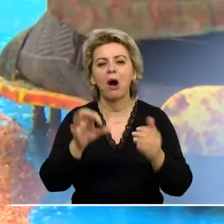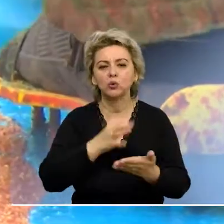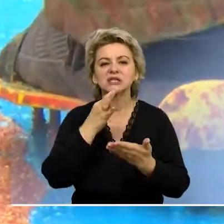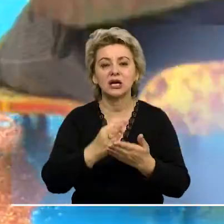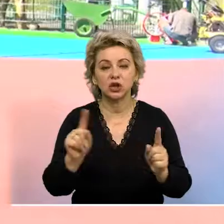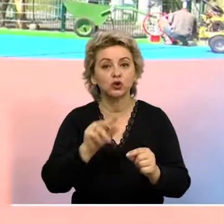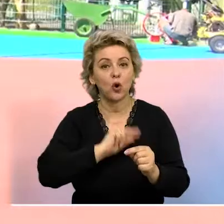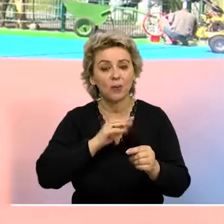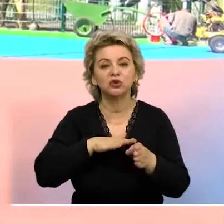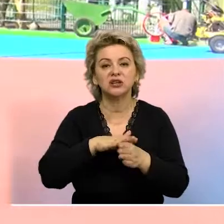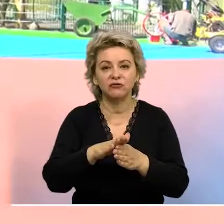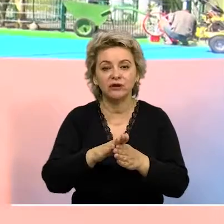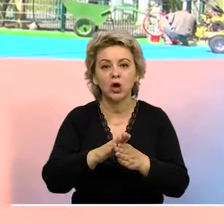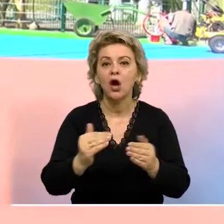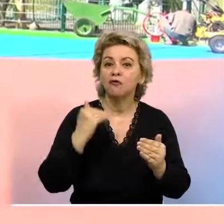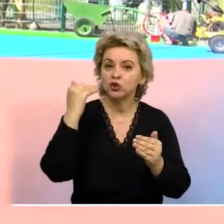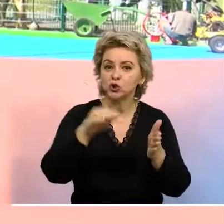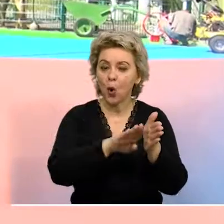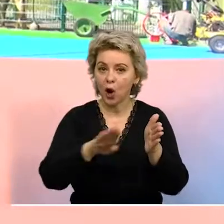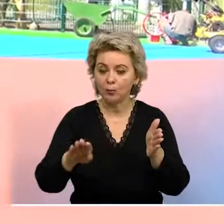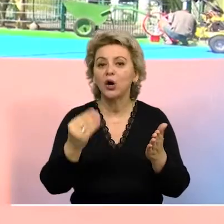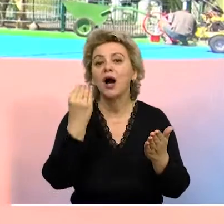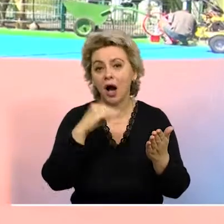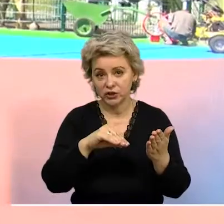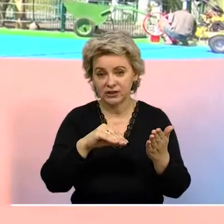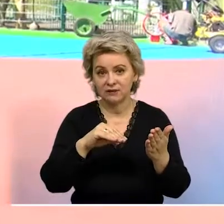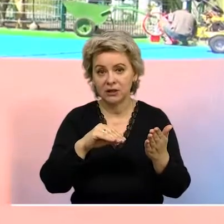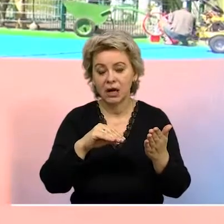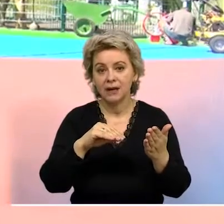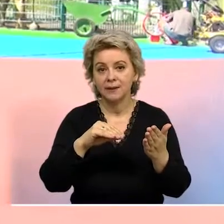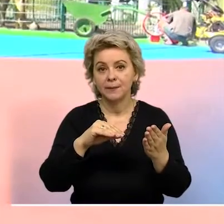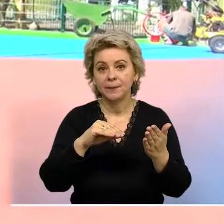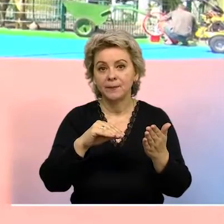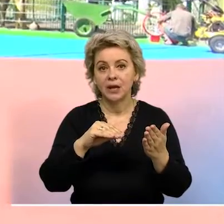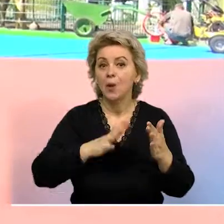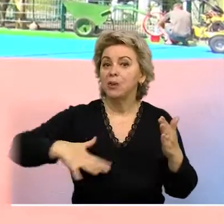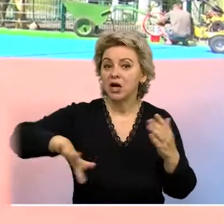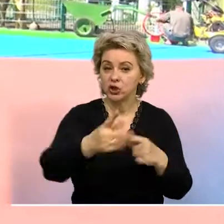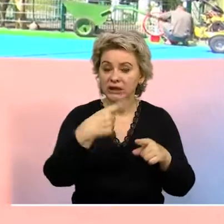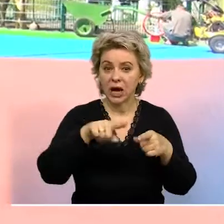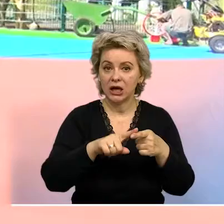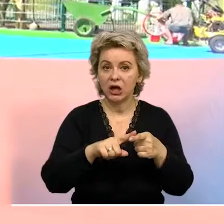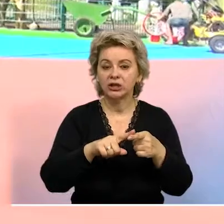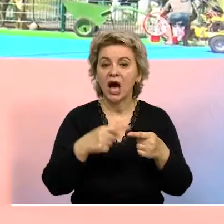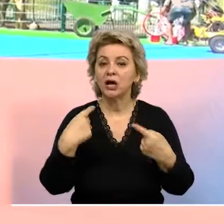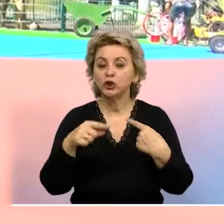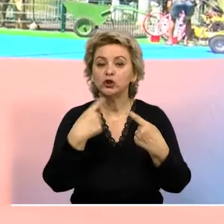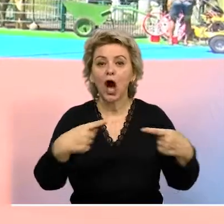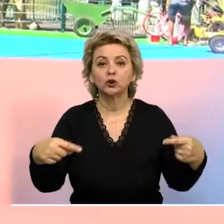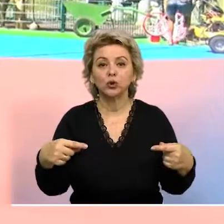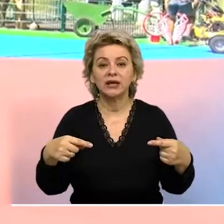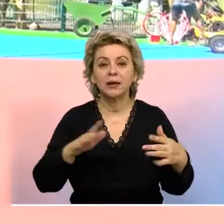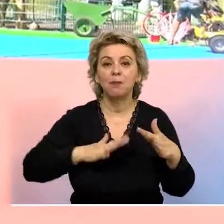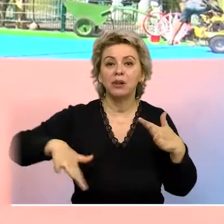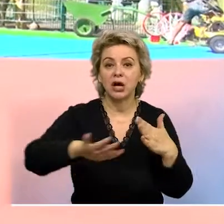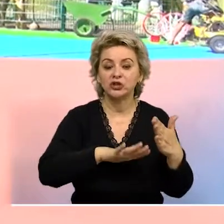аллергическую реакцию. Могу сказать, что работы сделаны на высоком уровне и качественно. Значит, площадка эта,